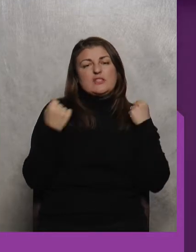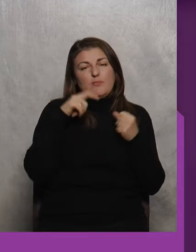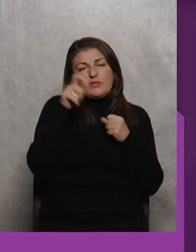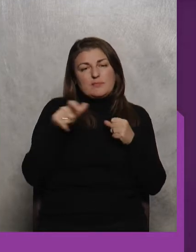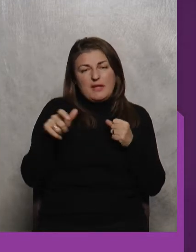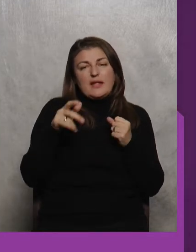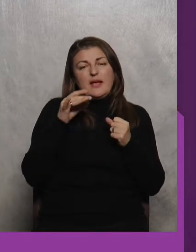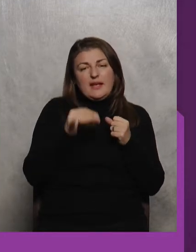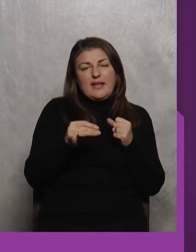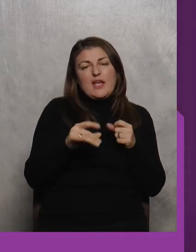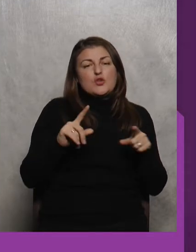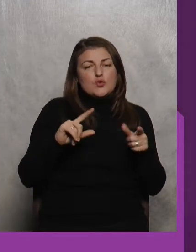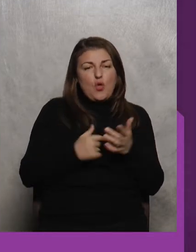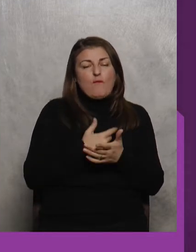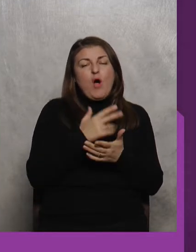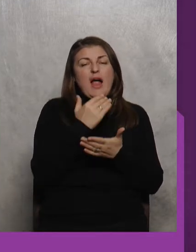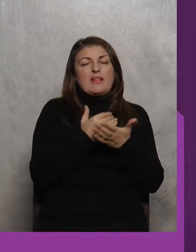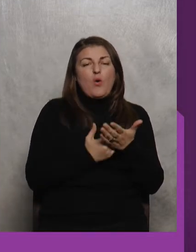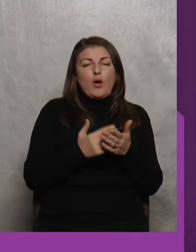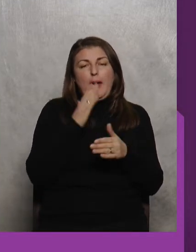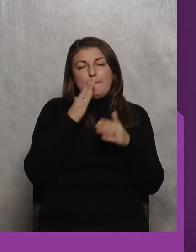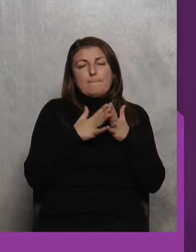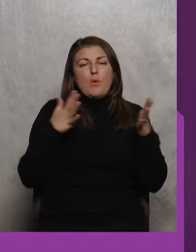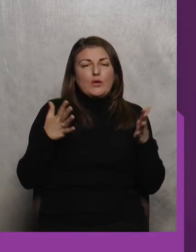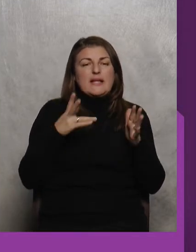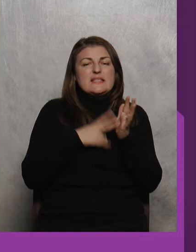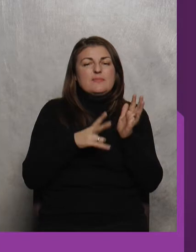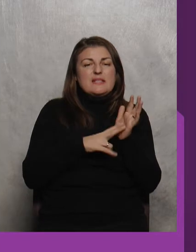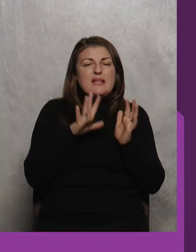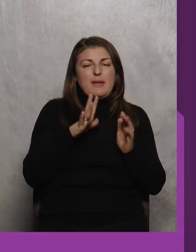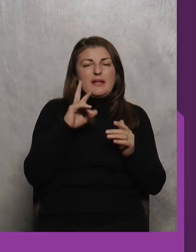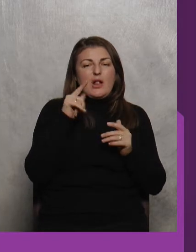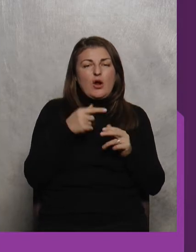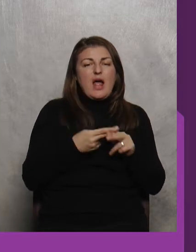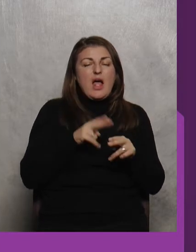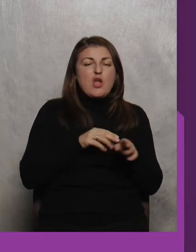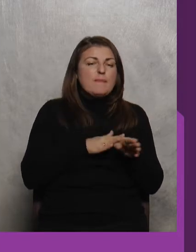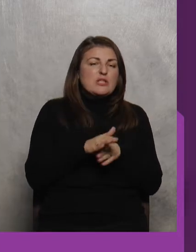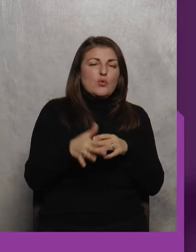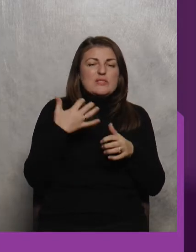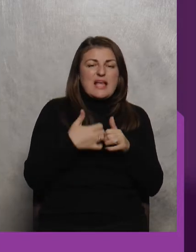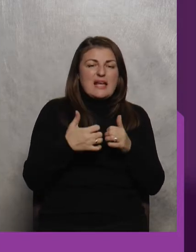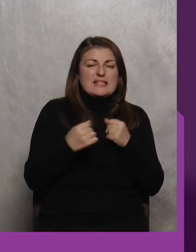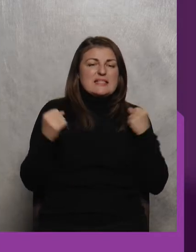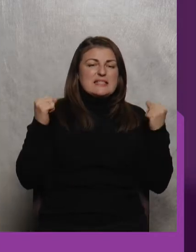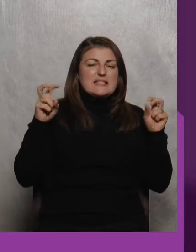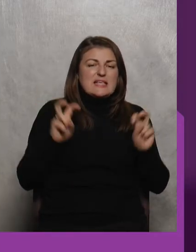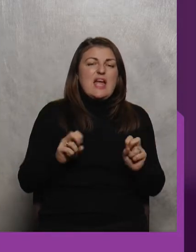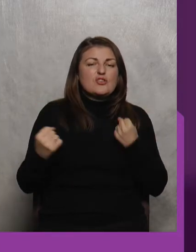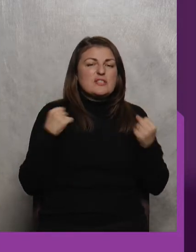І знову категорія понад 75 кілограм. Це абсолютка серед сидячих